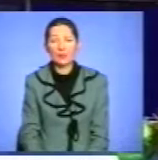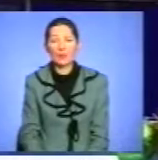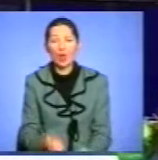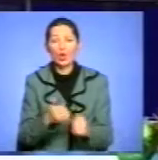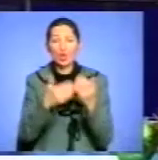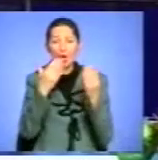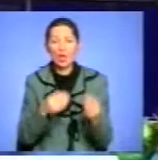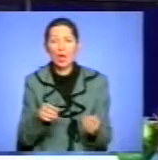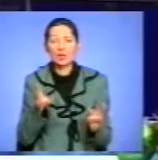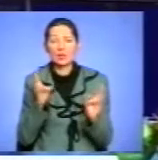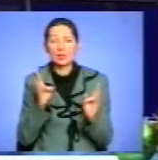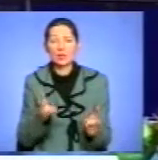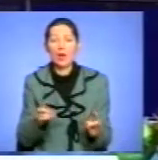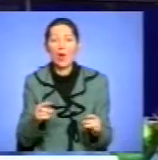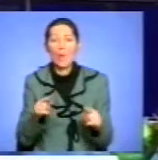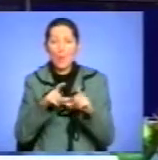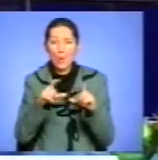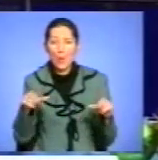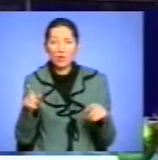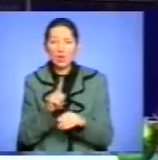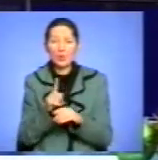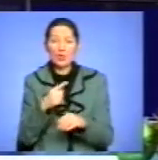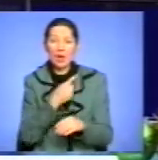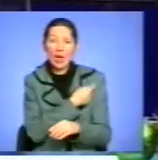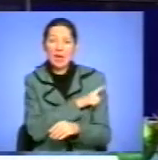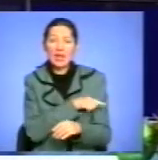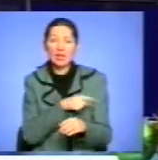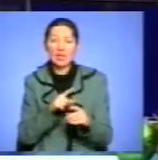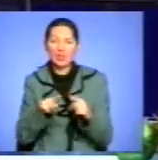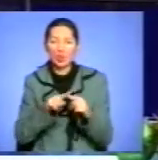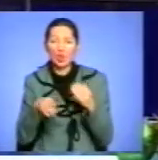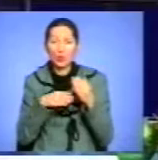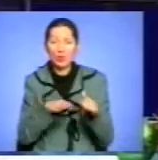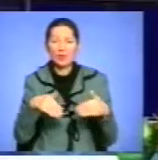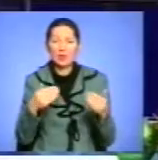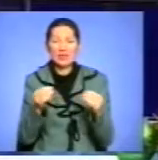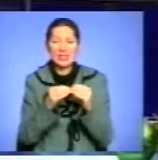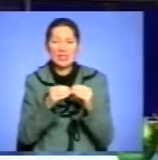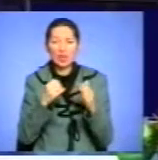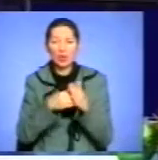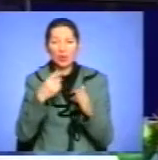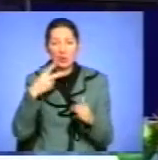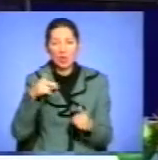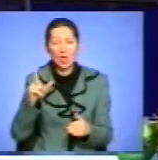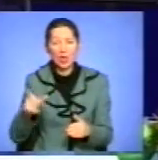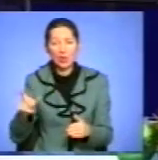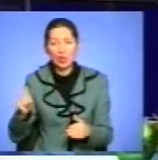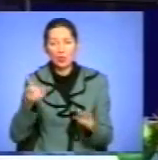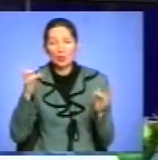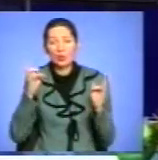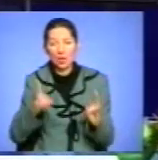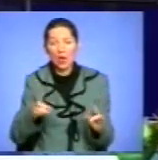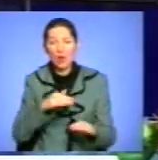Щодня у травмпункт Тернопільської комунальної міської лікарні швидкої допомоги звертається від 10 до 20 пацієнтів, що травмуються на